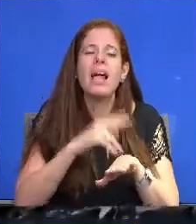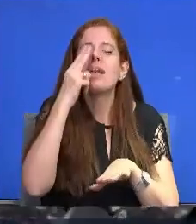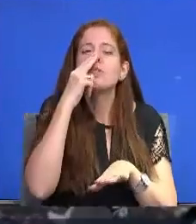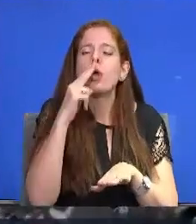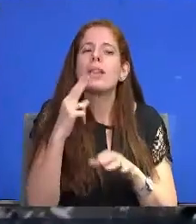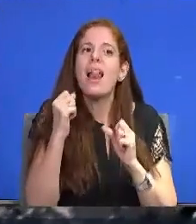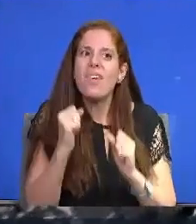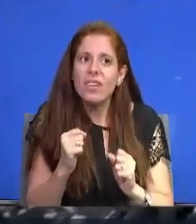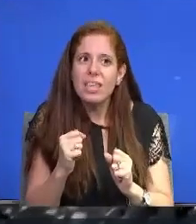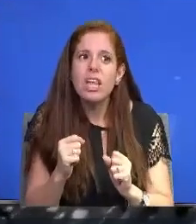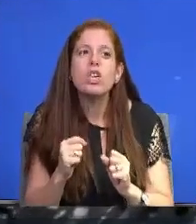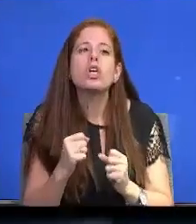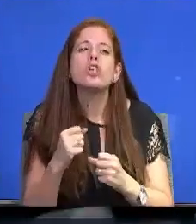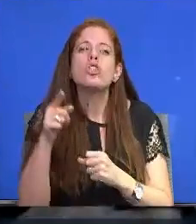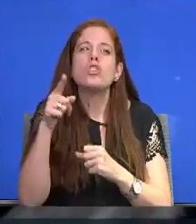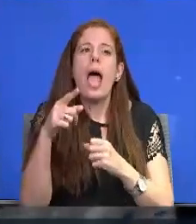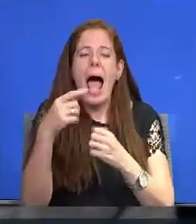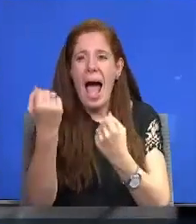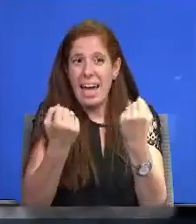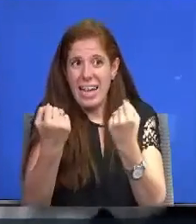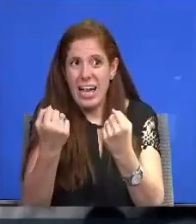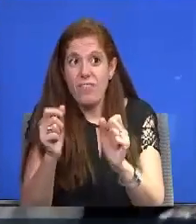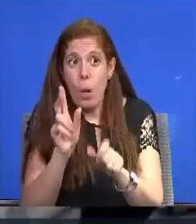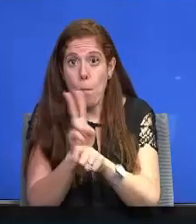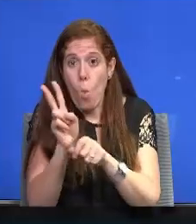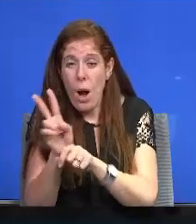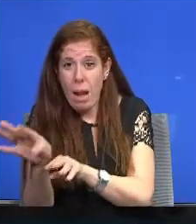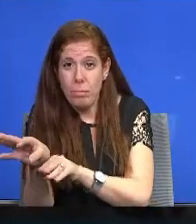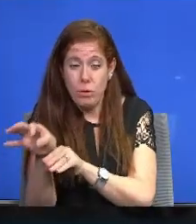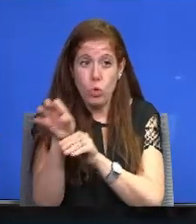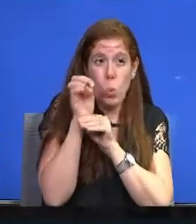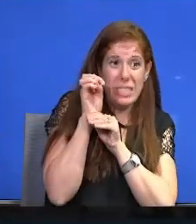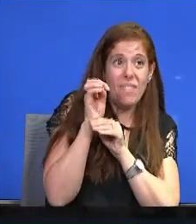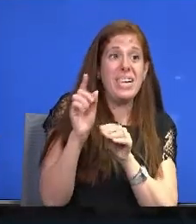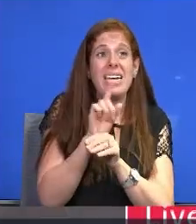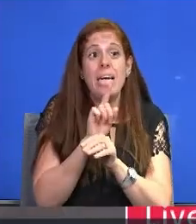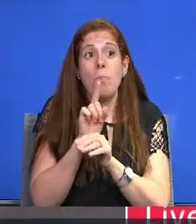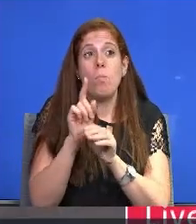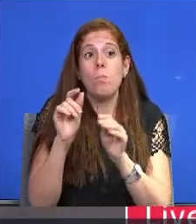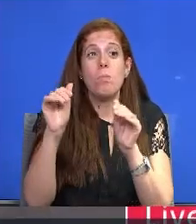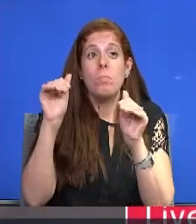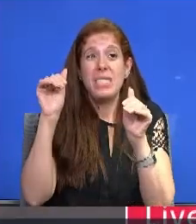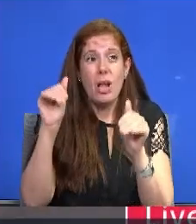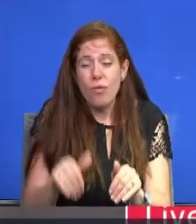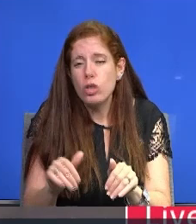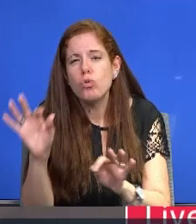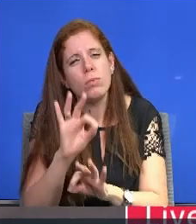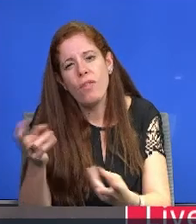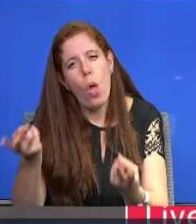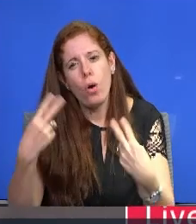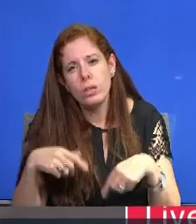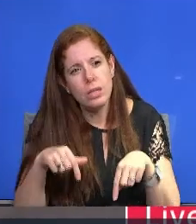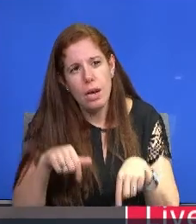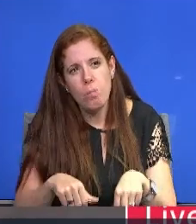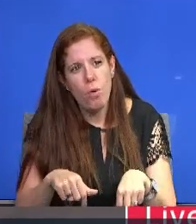the spacecraft was safe as it collected that sample, because if it had fallen into the rubble, nothing would have got back to Earth, which would have been a